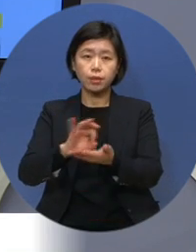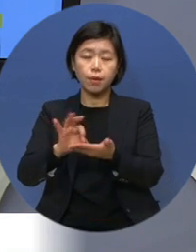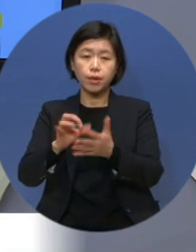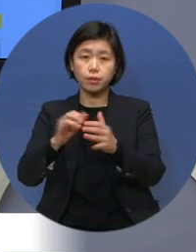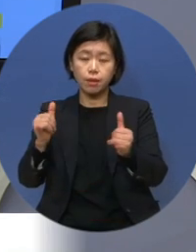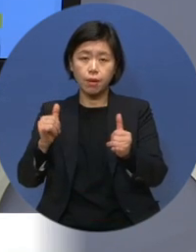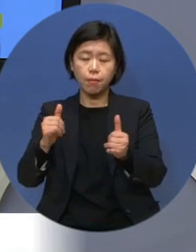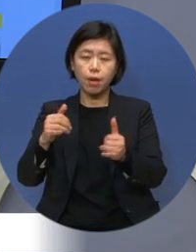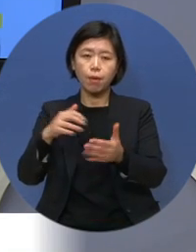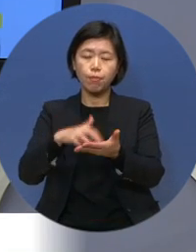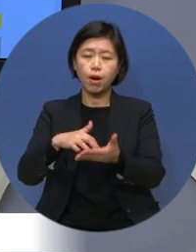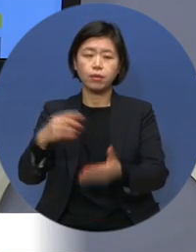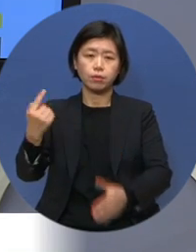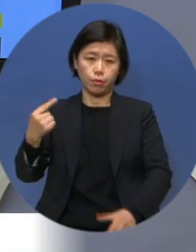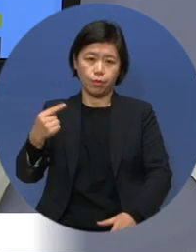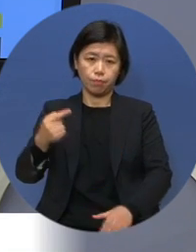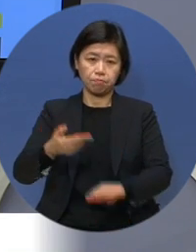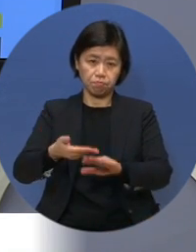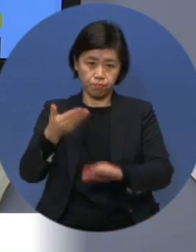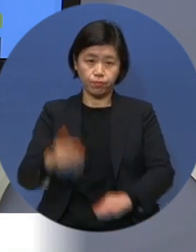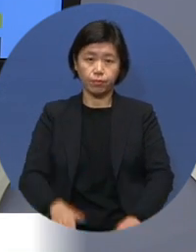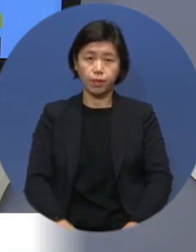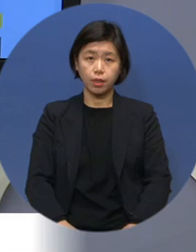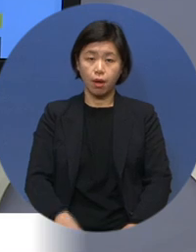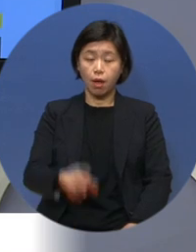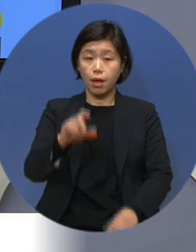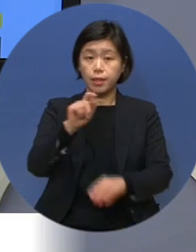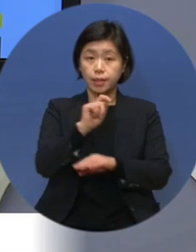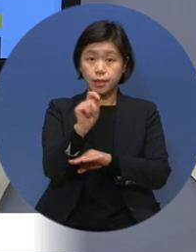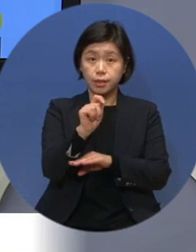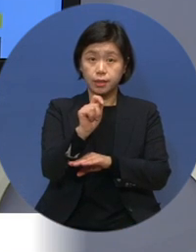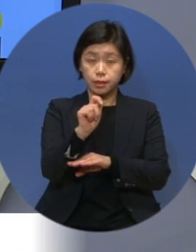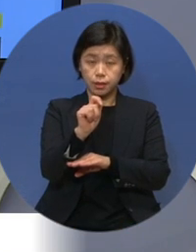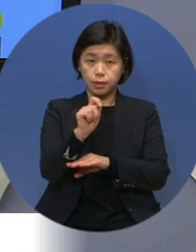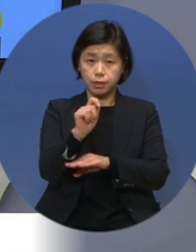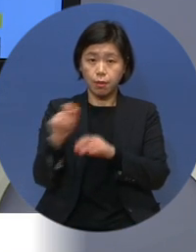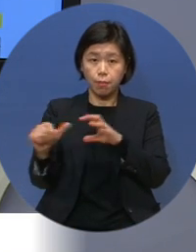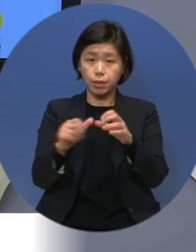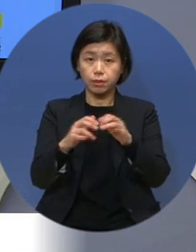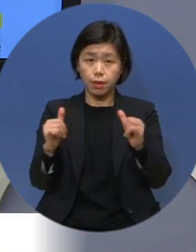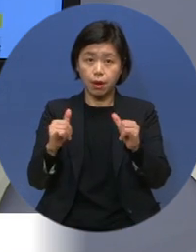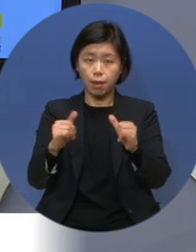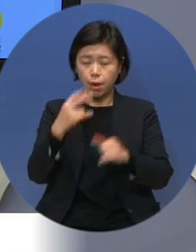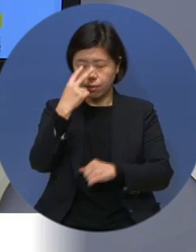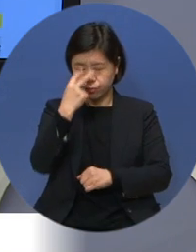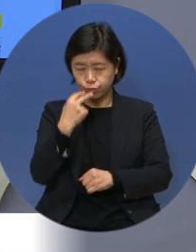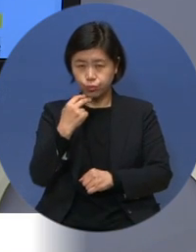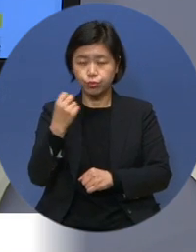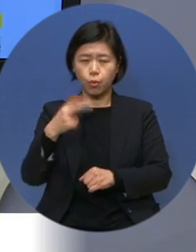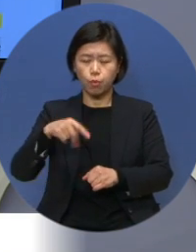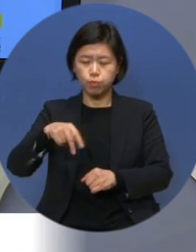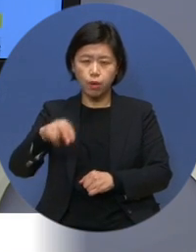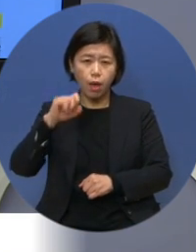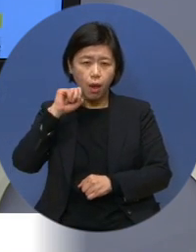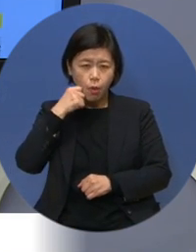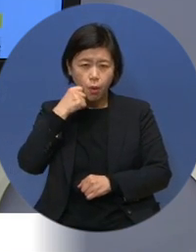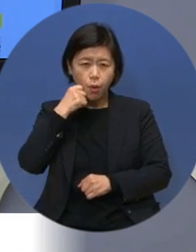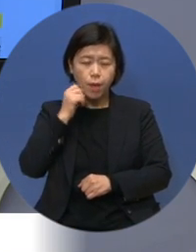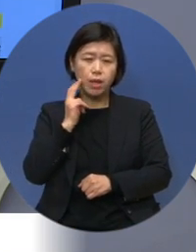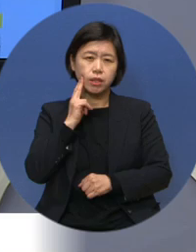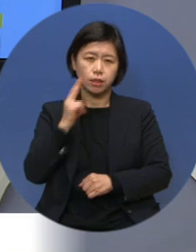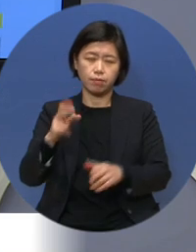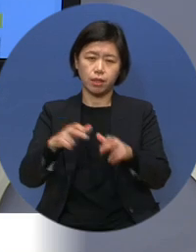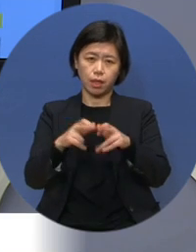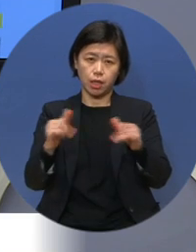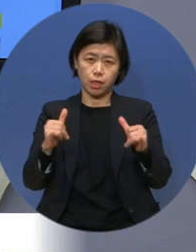심한 시각장애인과 신장 장애인 보행 상 장애가 있는 장애 정도가 심한 장애인 인데요 바우처